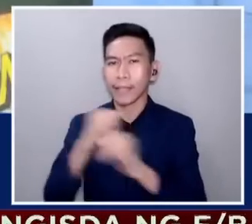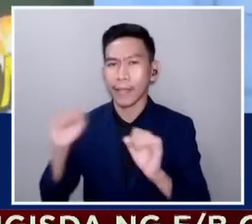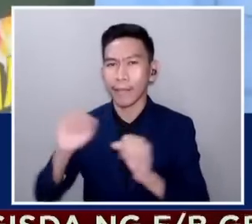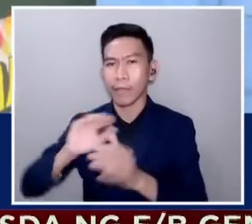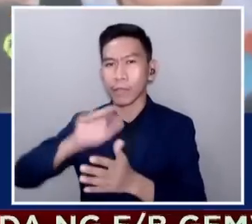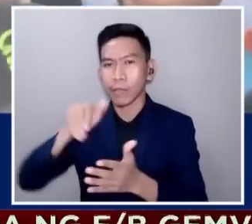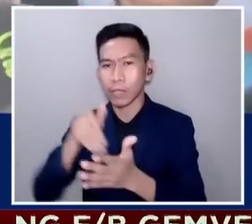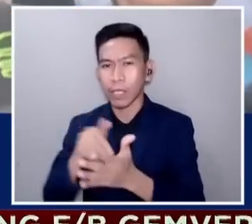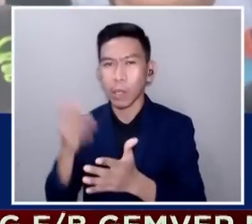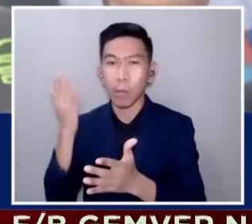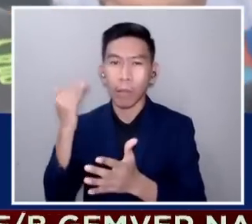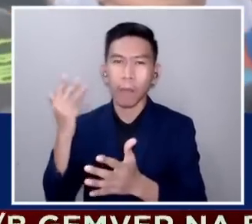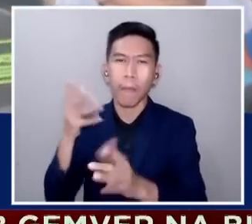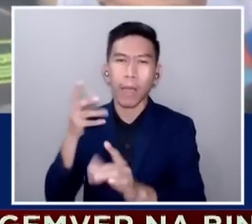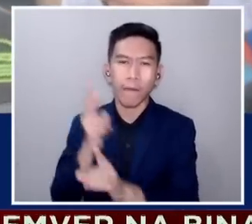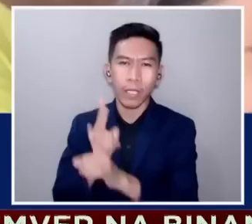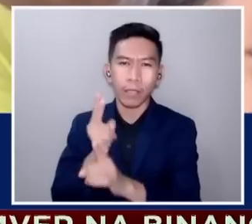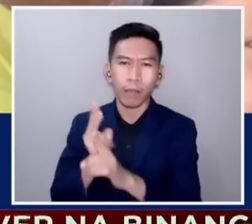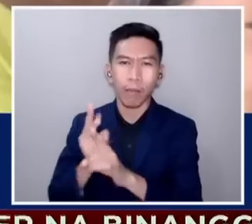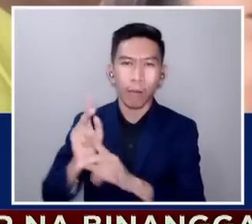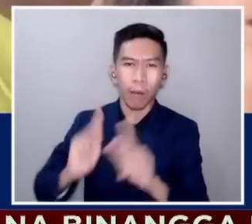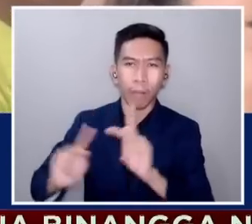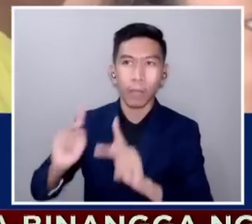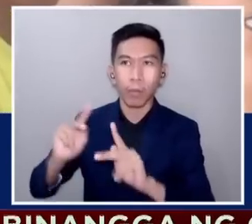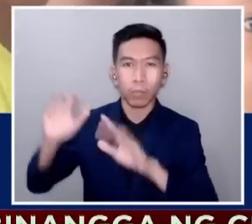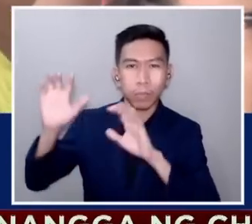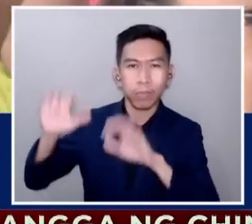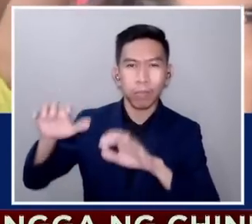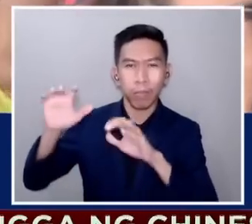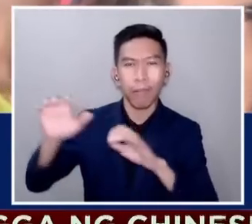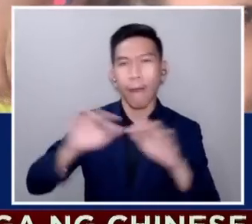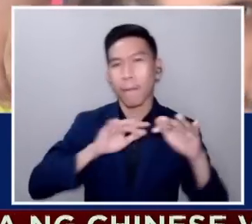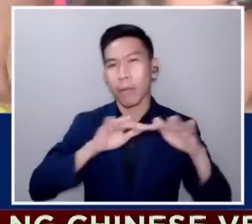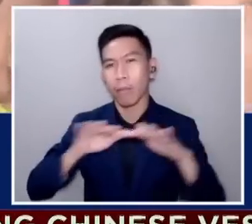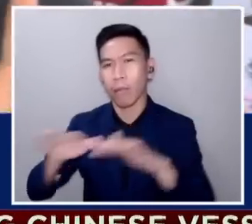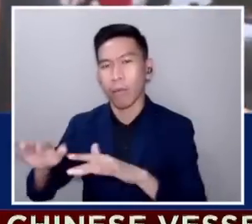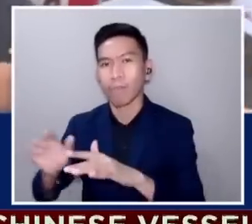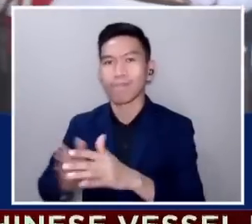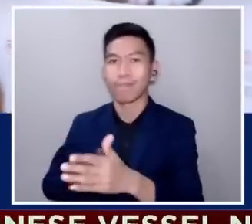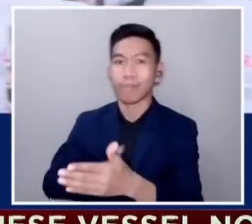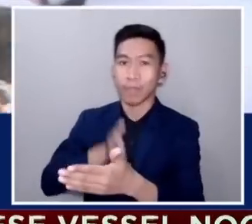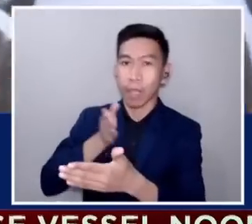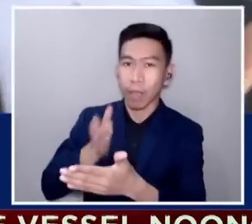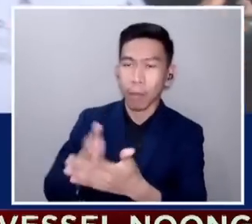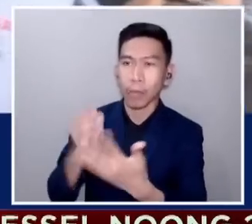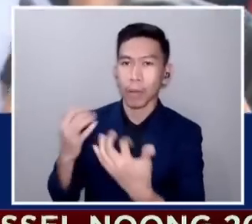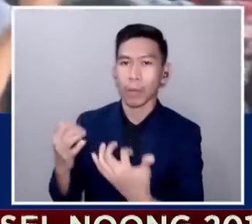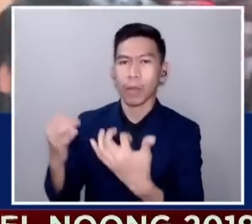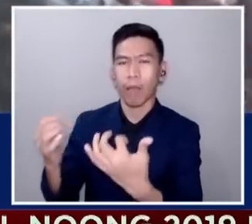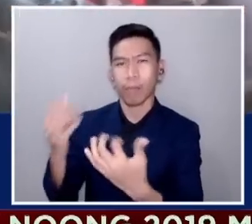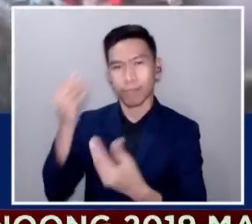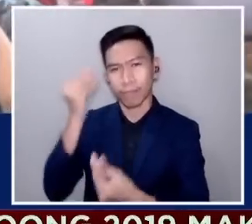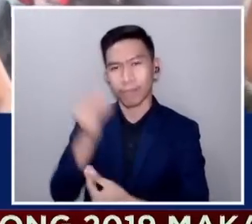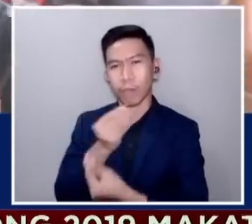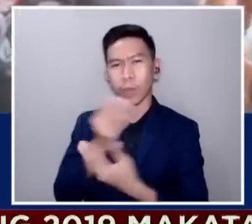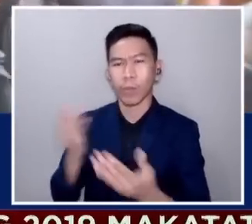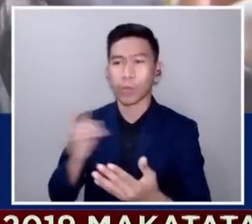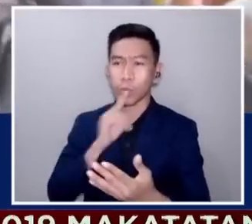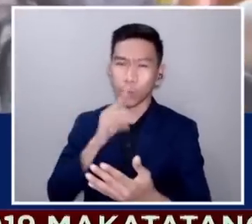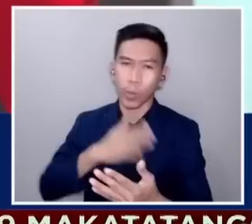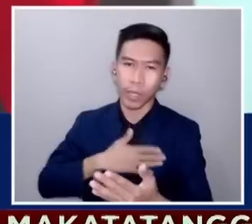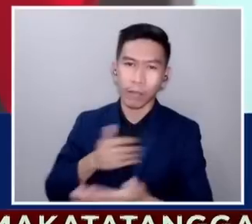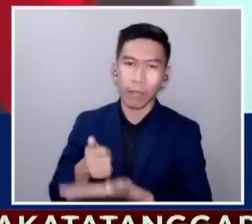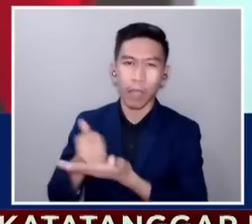nagdaang bagyo. Sabi ni Pacquiao, gusto man niyang tulungan ang mga pamilya, tali ang kanyang mga kamay dahil sa election